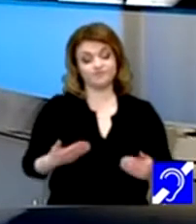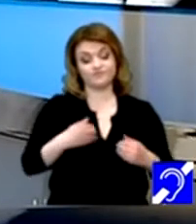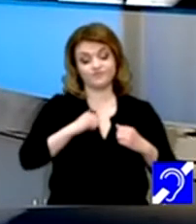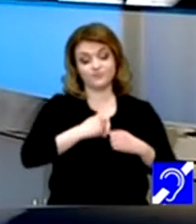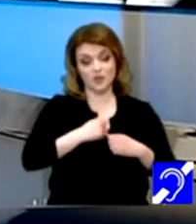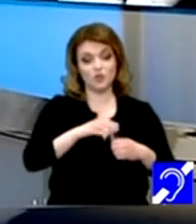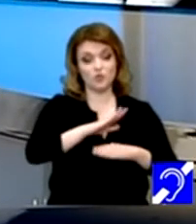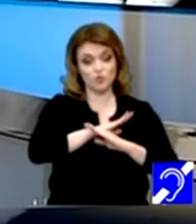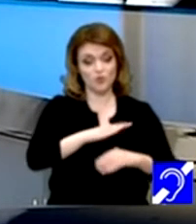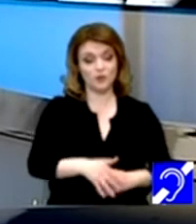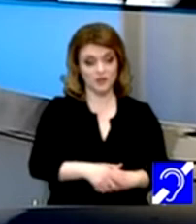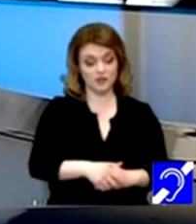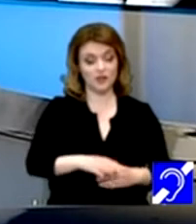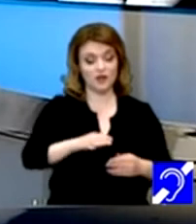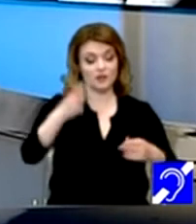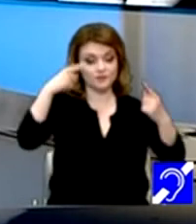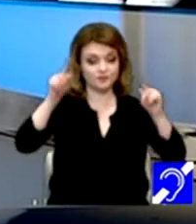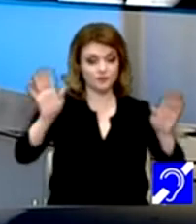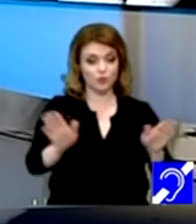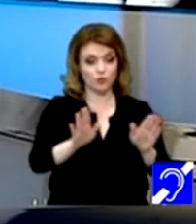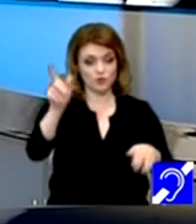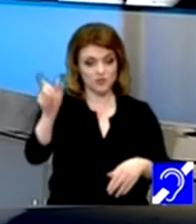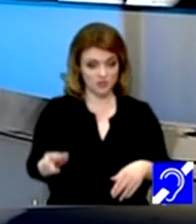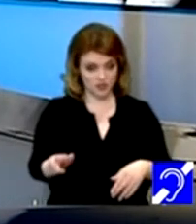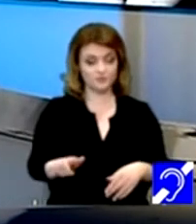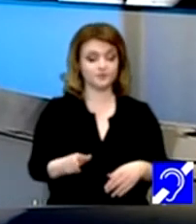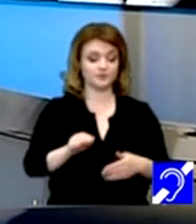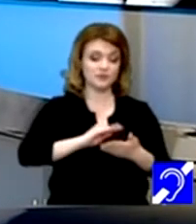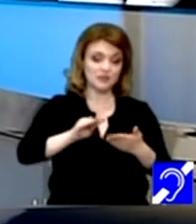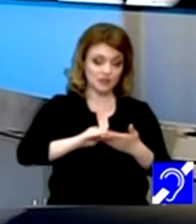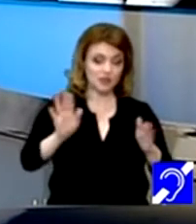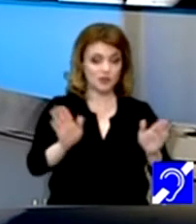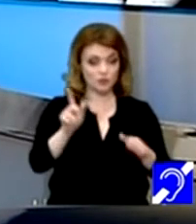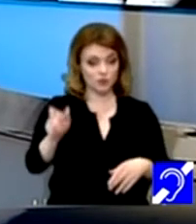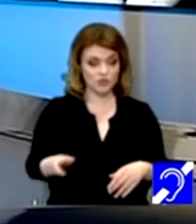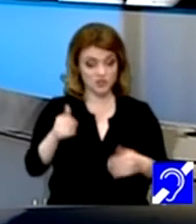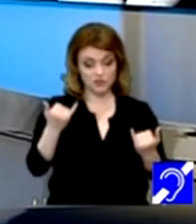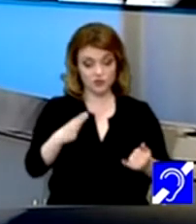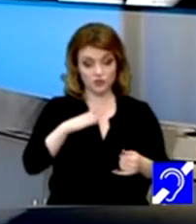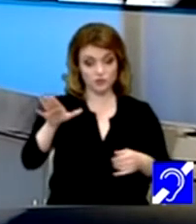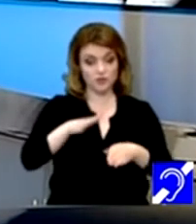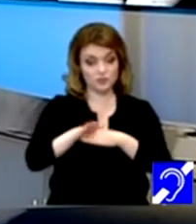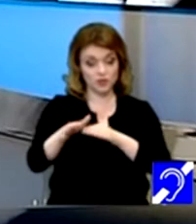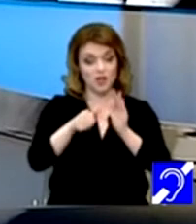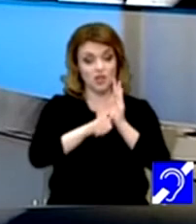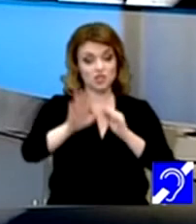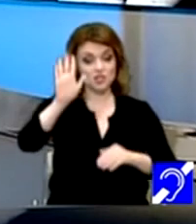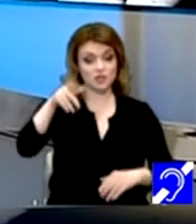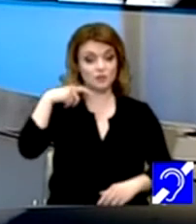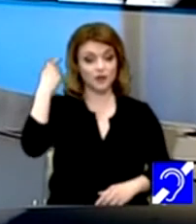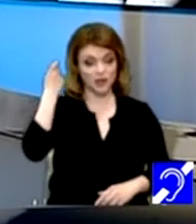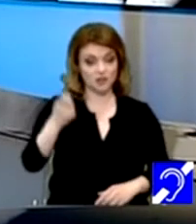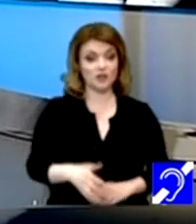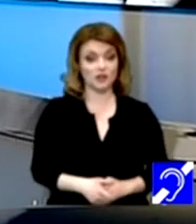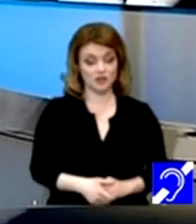Regretatul compozitor și cântăreț Ion Alda Teodorovici ar fi împlinit astăzi 67 de ani. Artistul s-a născut la Leova, când creștinii